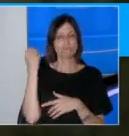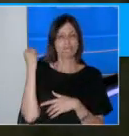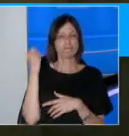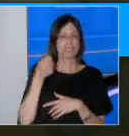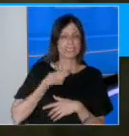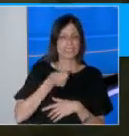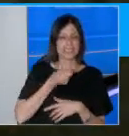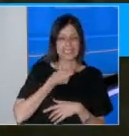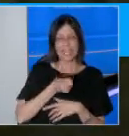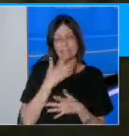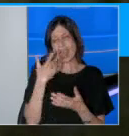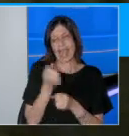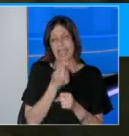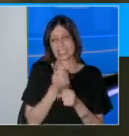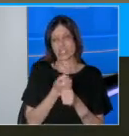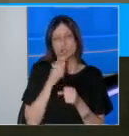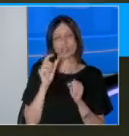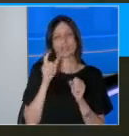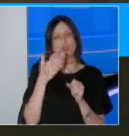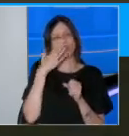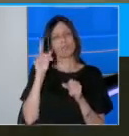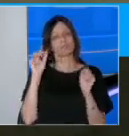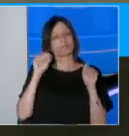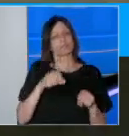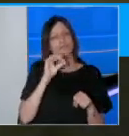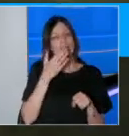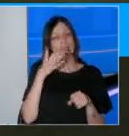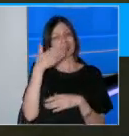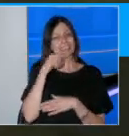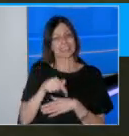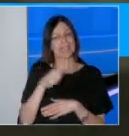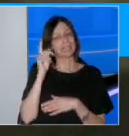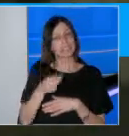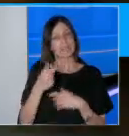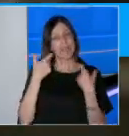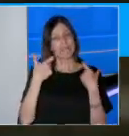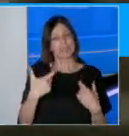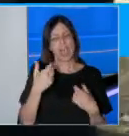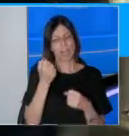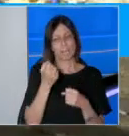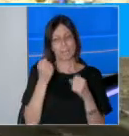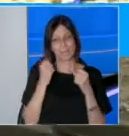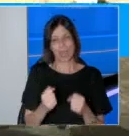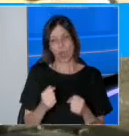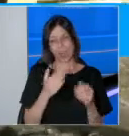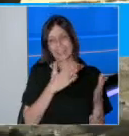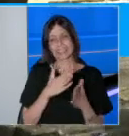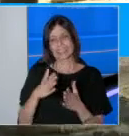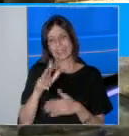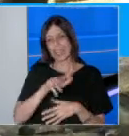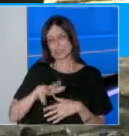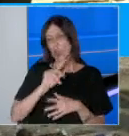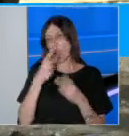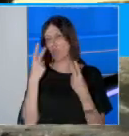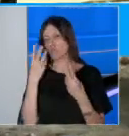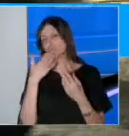לעשות, שירושלים היא בריבונות של מדינת ישראל, ואנחנו צריכים להבטיח את הביטחון, הסדר הציבורי, לא משנה